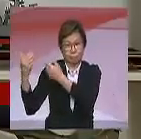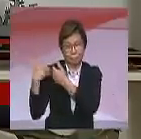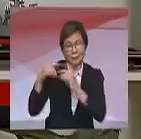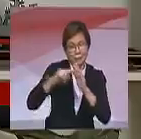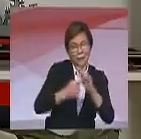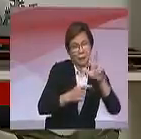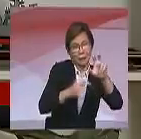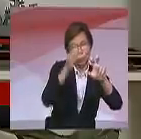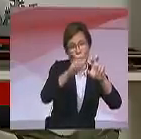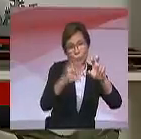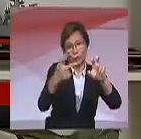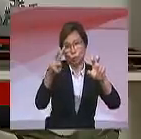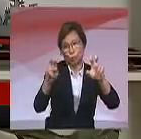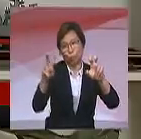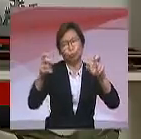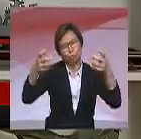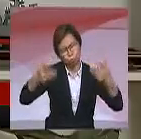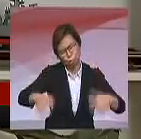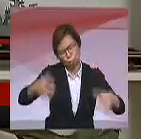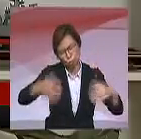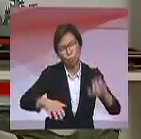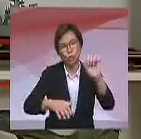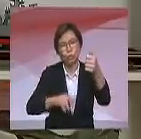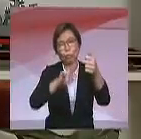Sejak 30 Mac 2020 telah melakukan